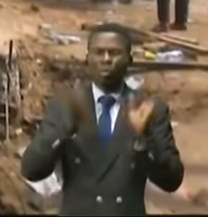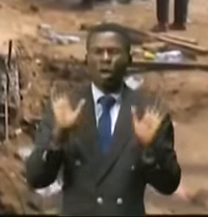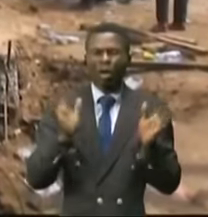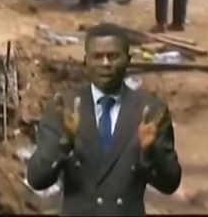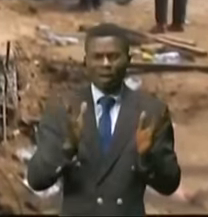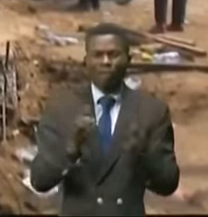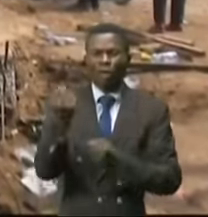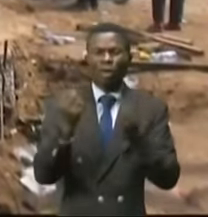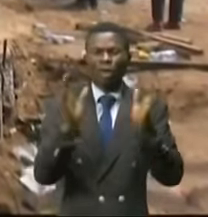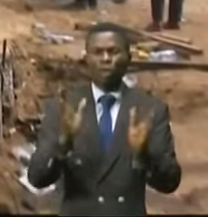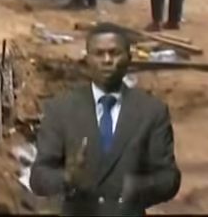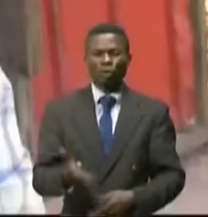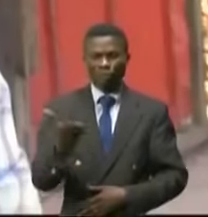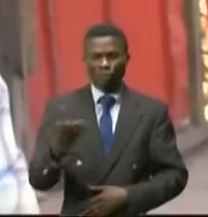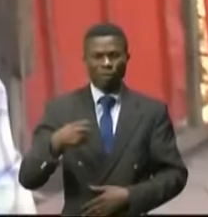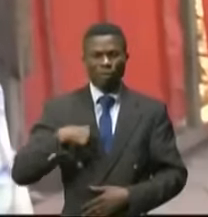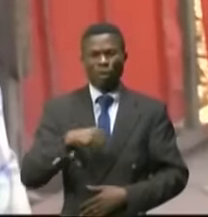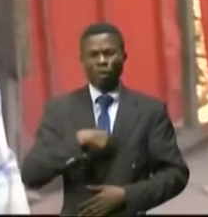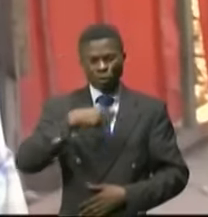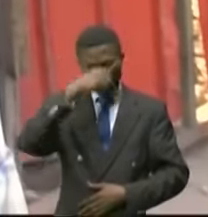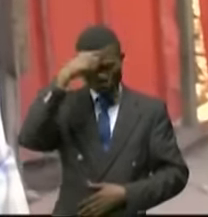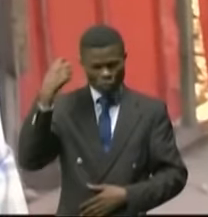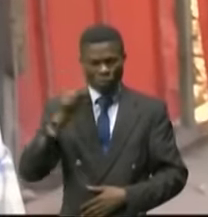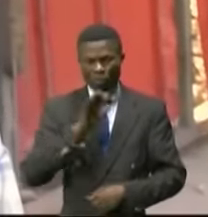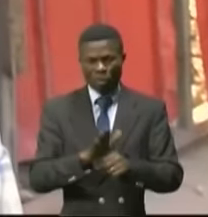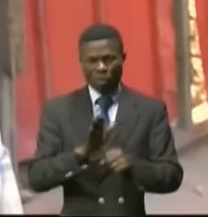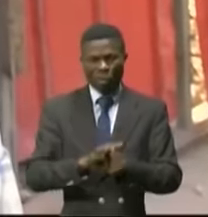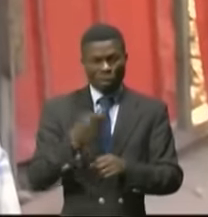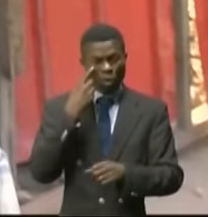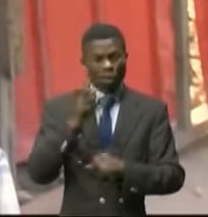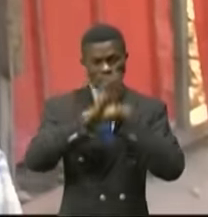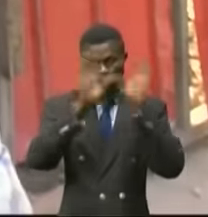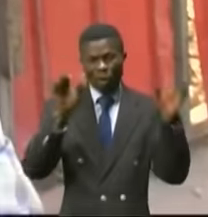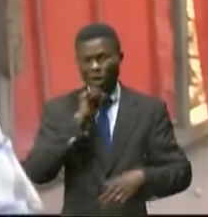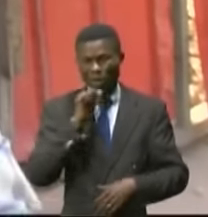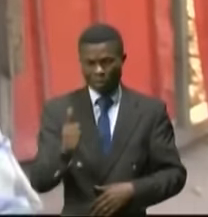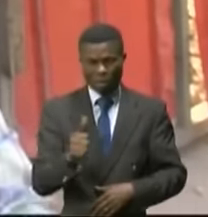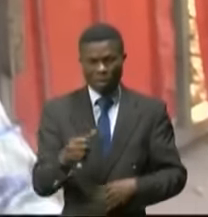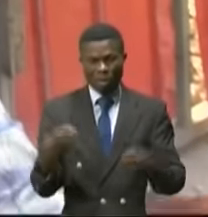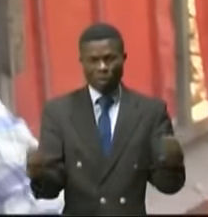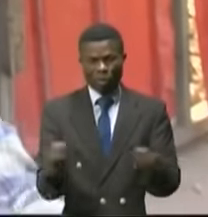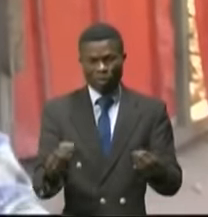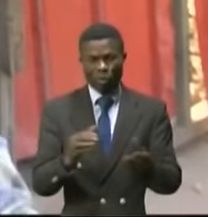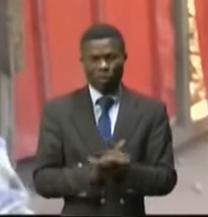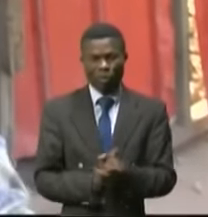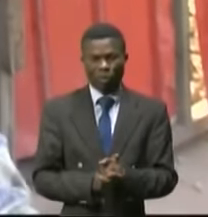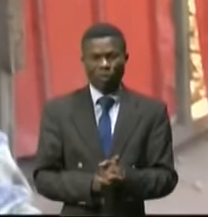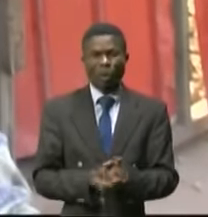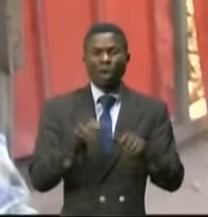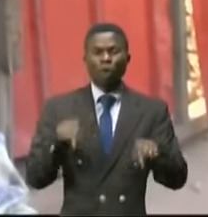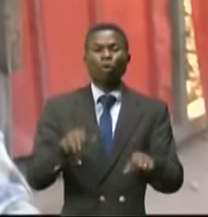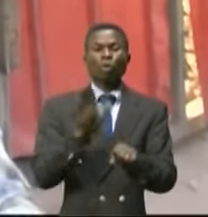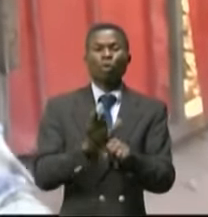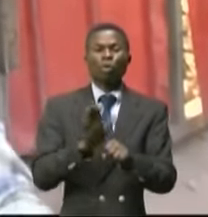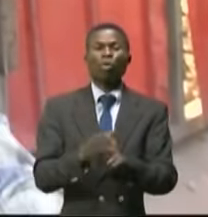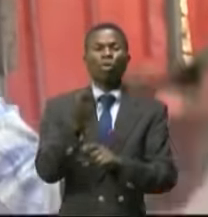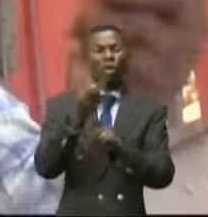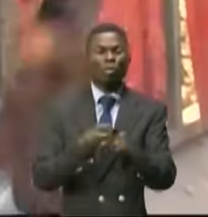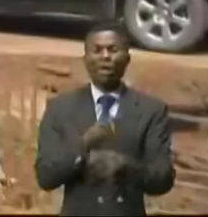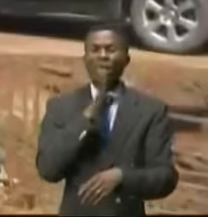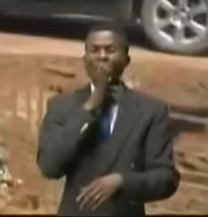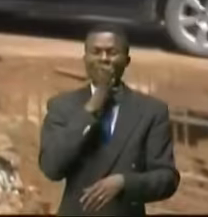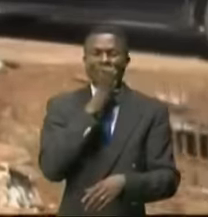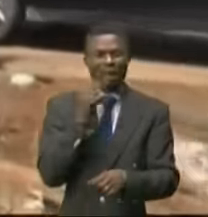les conducteurs. Ah, Moussa, tout le monde en veut clair. Parce que il est là combien de mois? Nous ne comprenons